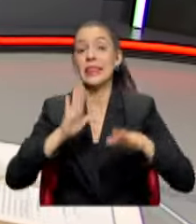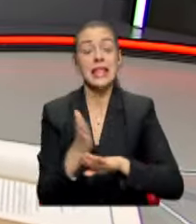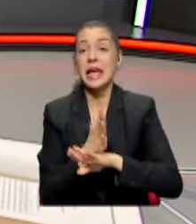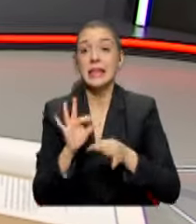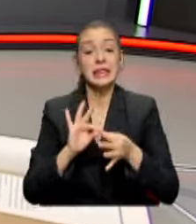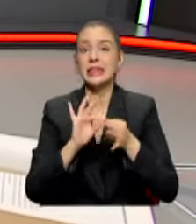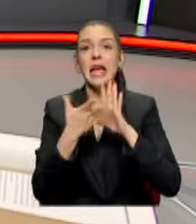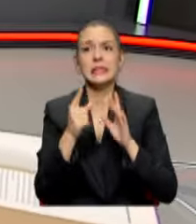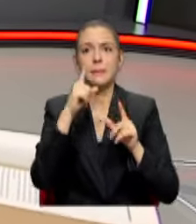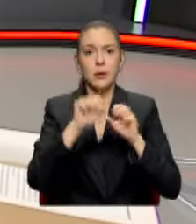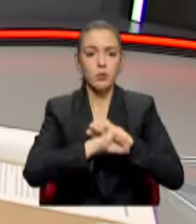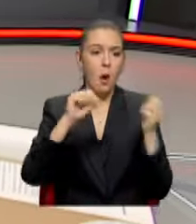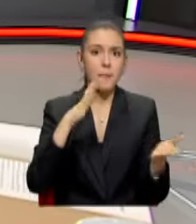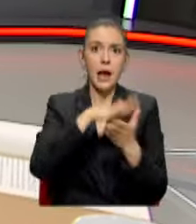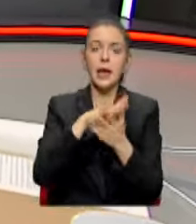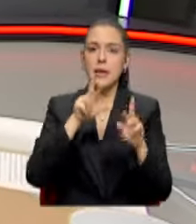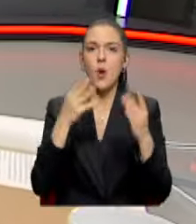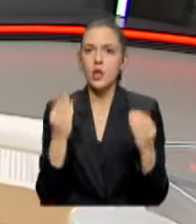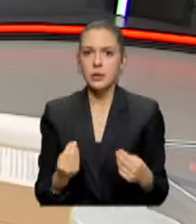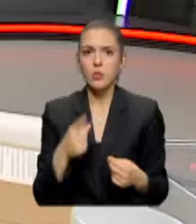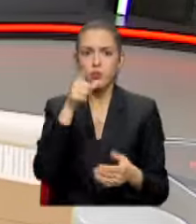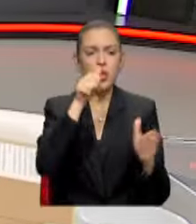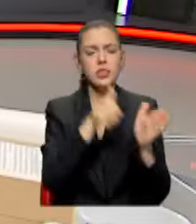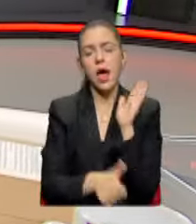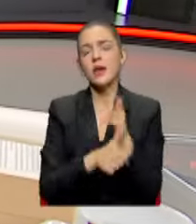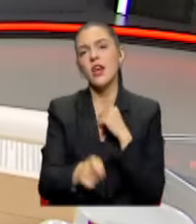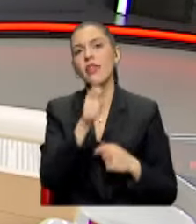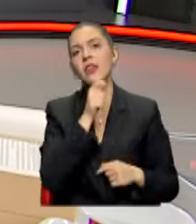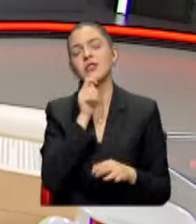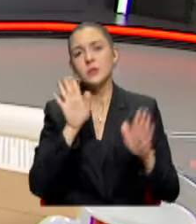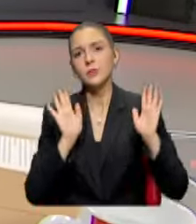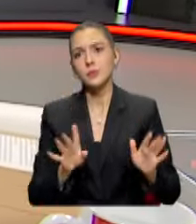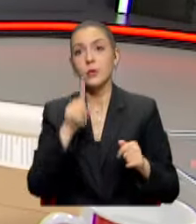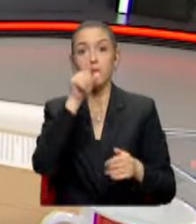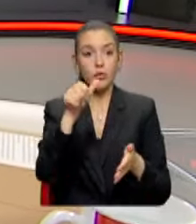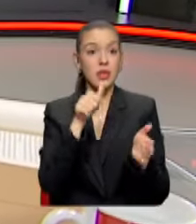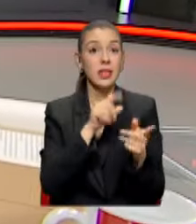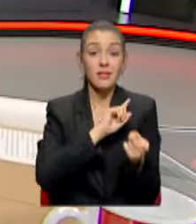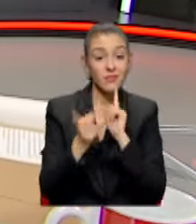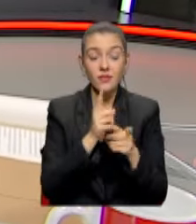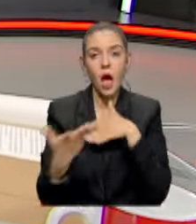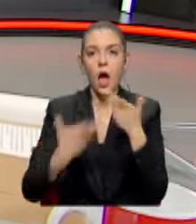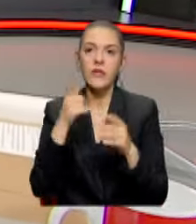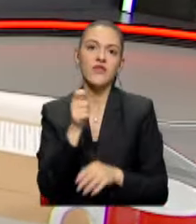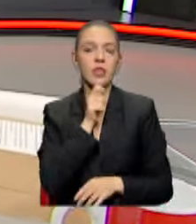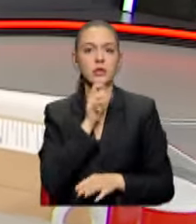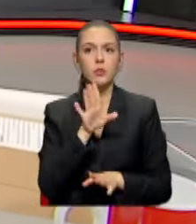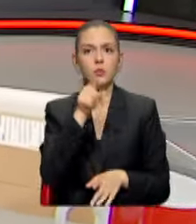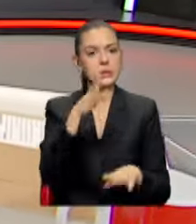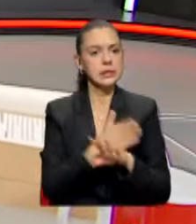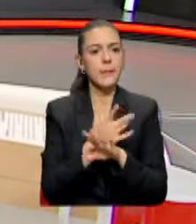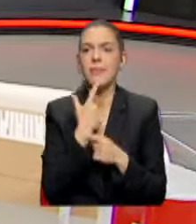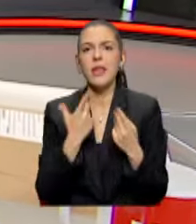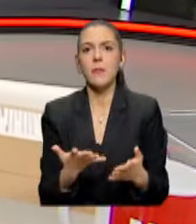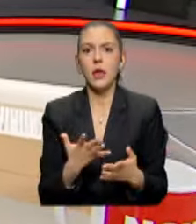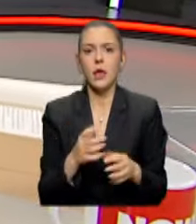olarak nitelendirilebilir bu tarif baştan yanlıştır bu tarif yanlıştır Peki Nedir yani mayınlı